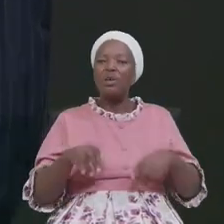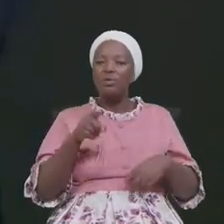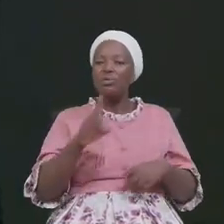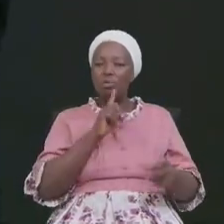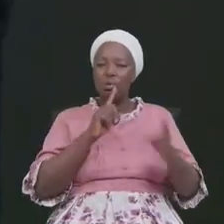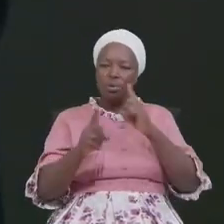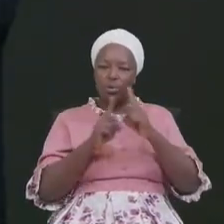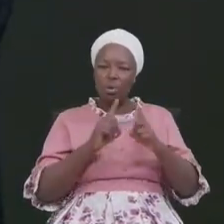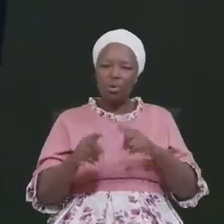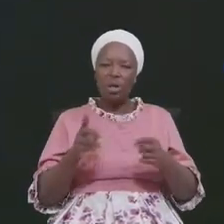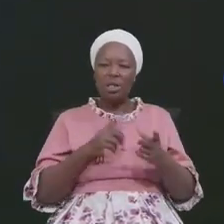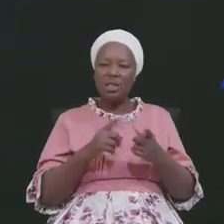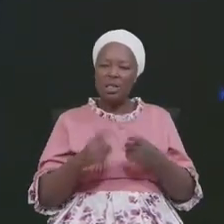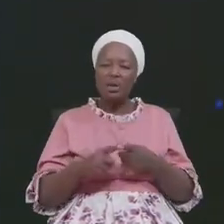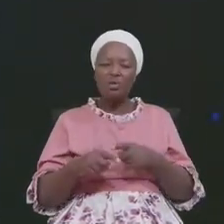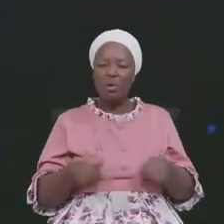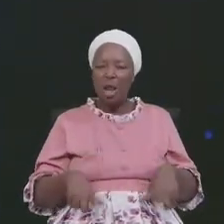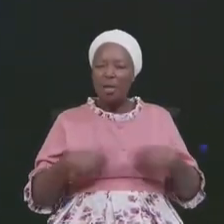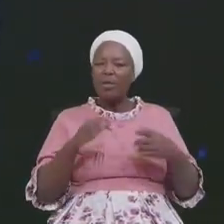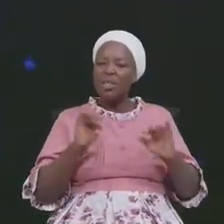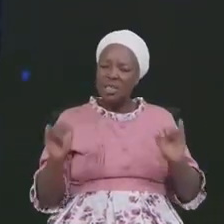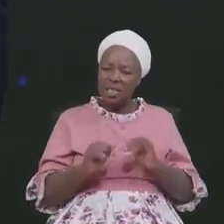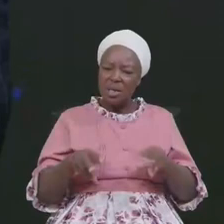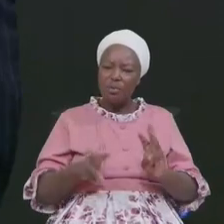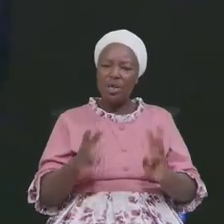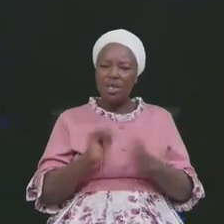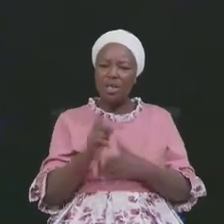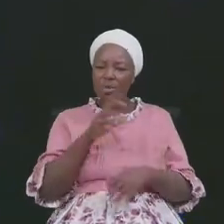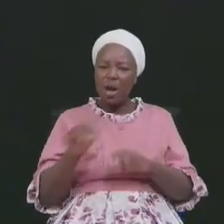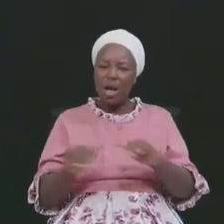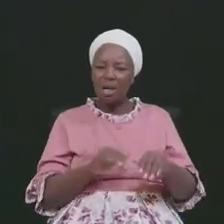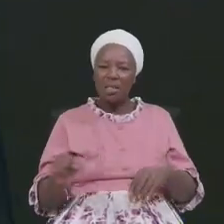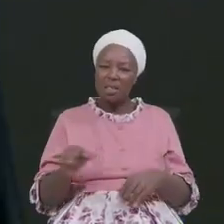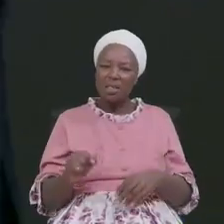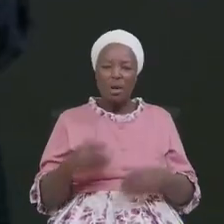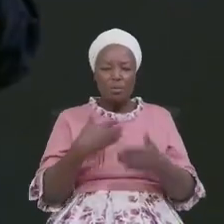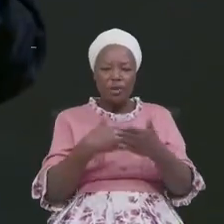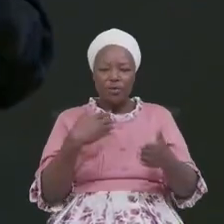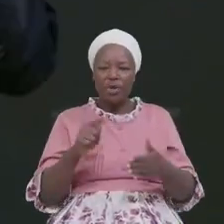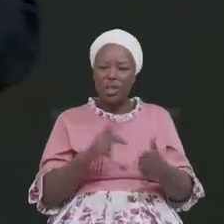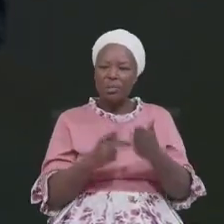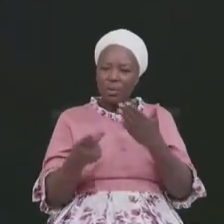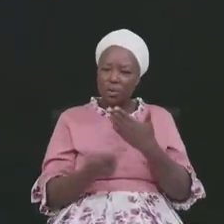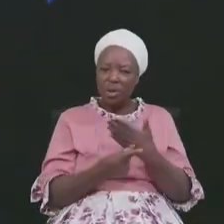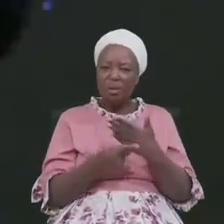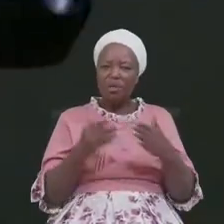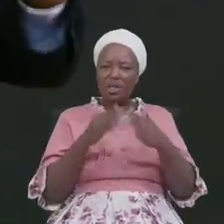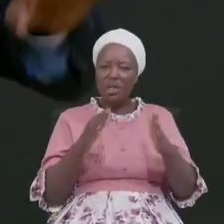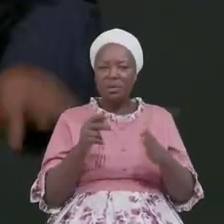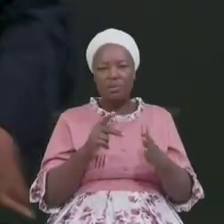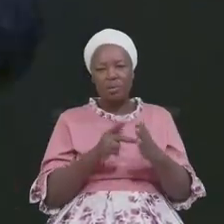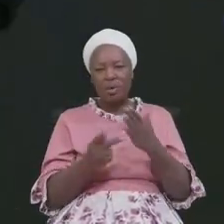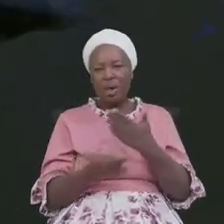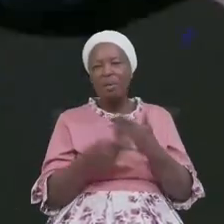tu agis de la même manière que tu agissais avant le congrès, ce congrès